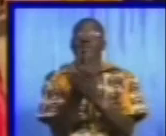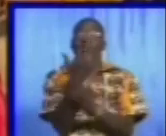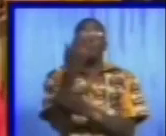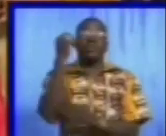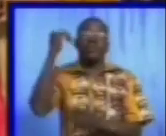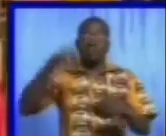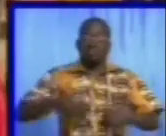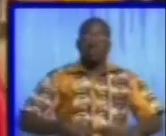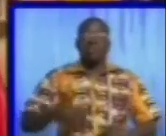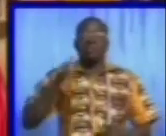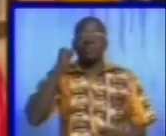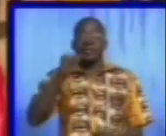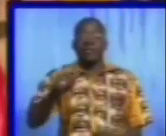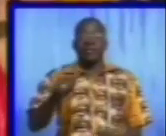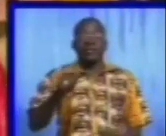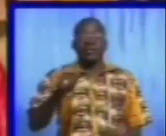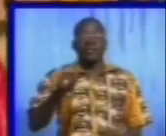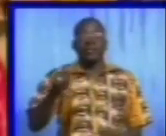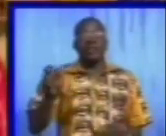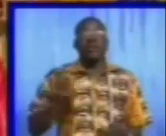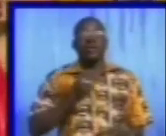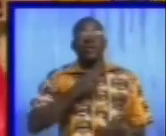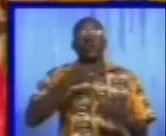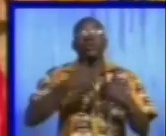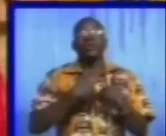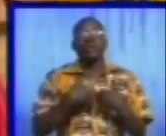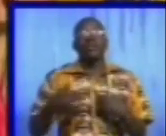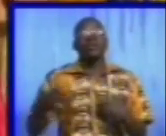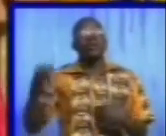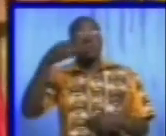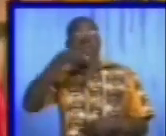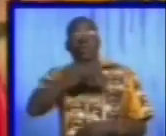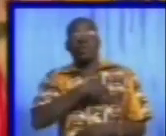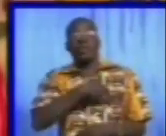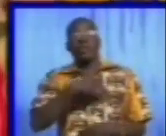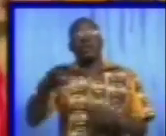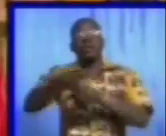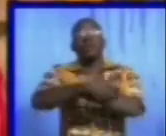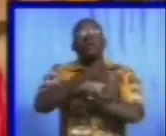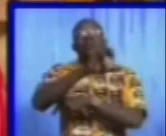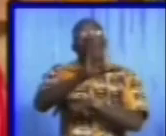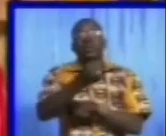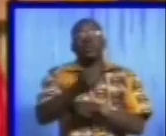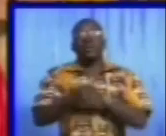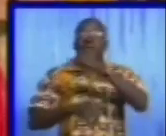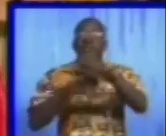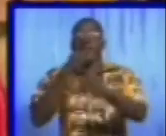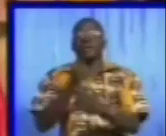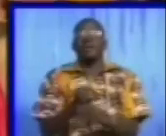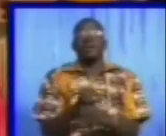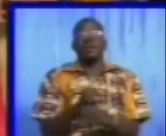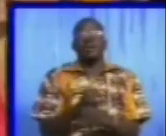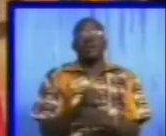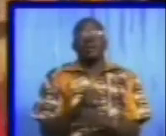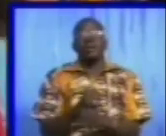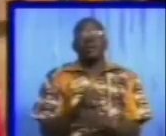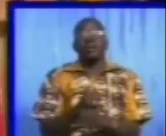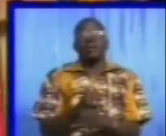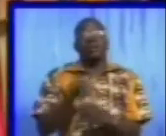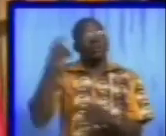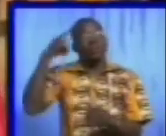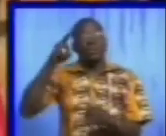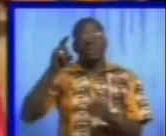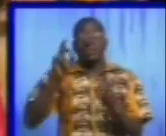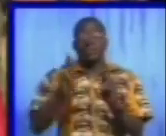jeunes filles. Et nous avons profité de la journée internationale d'élimination de la